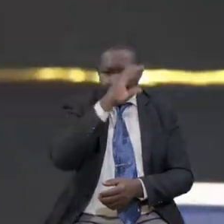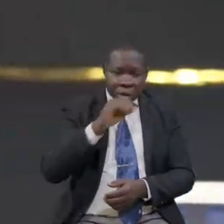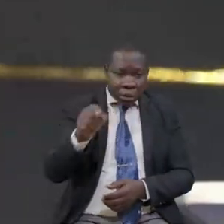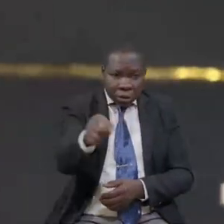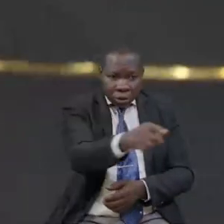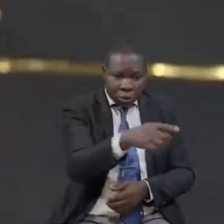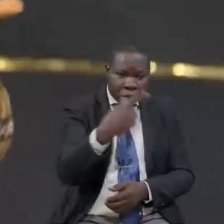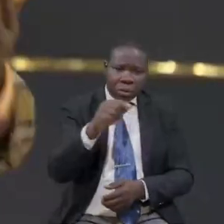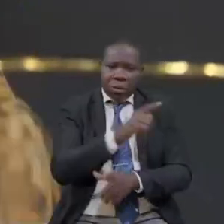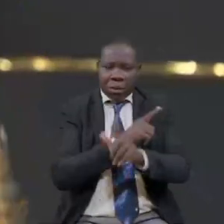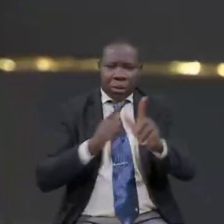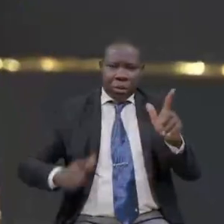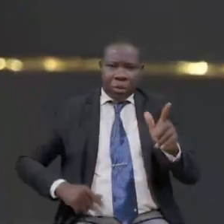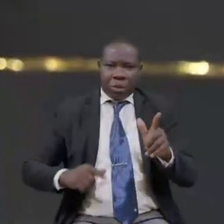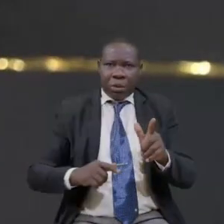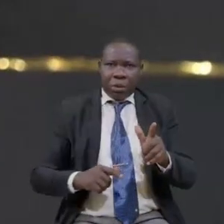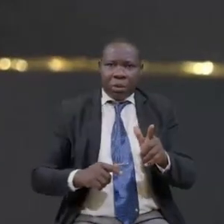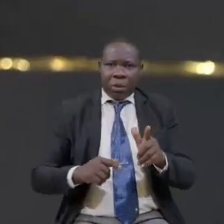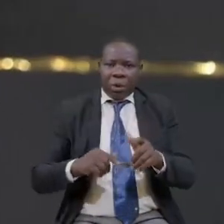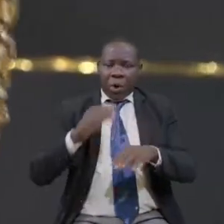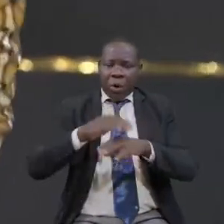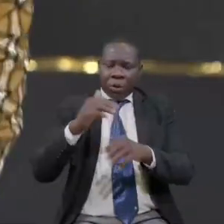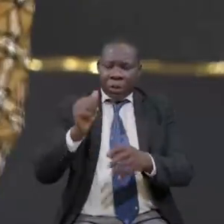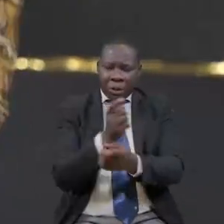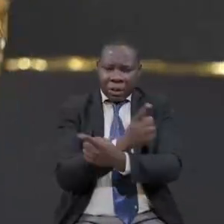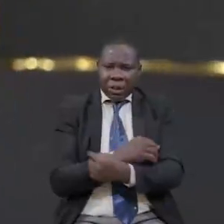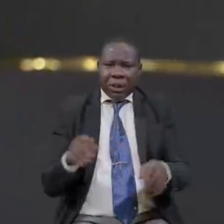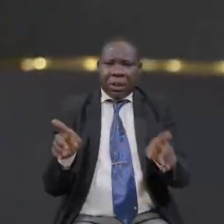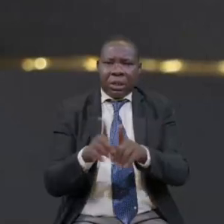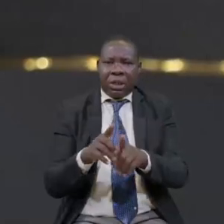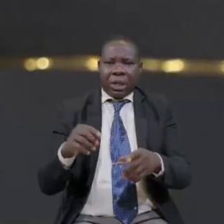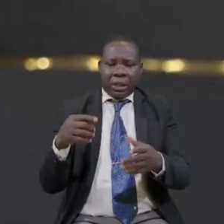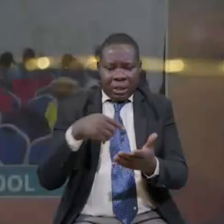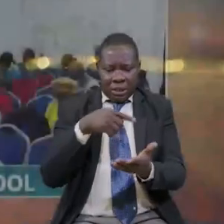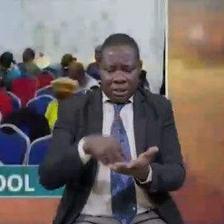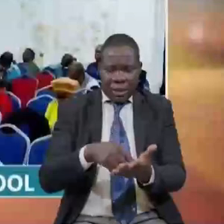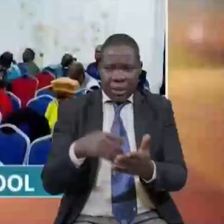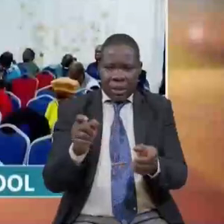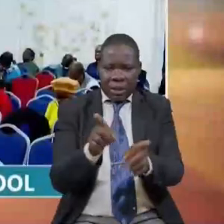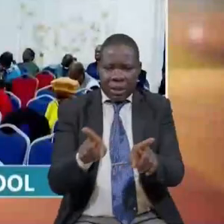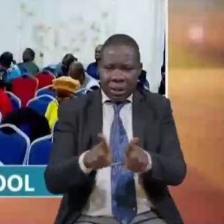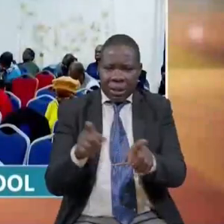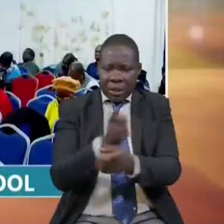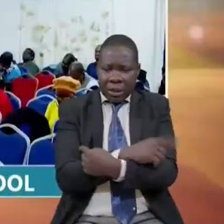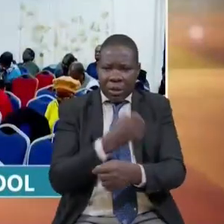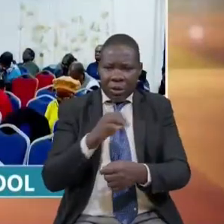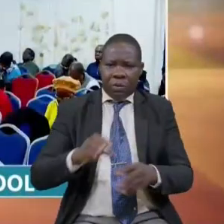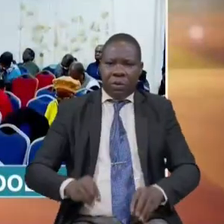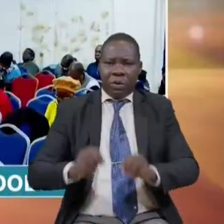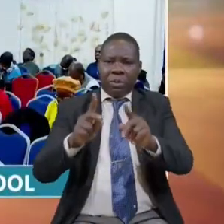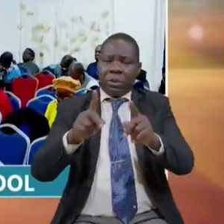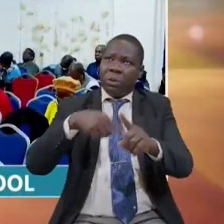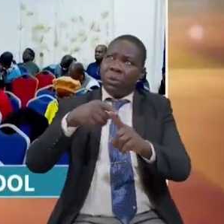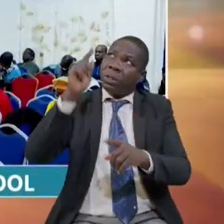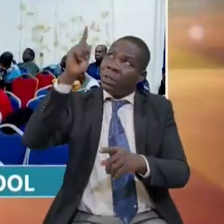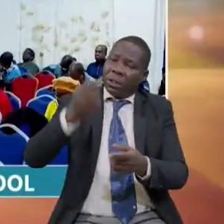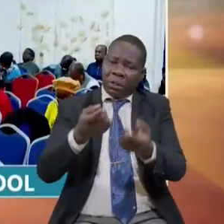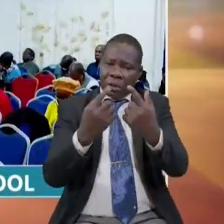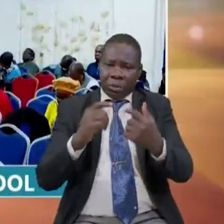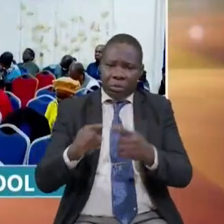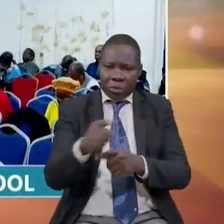l'Éternel en un pareil jour, en un jour d'opportunité, quand il vient à vous et il